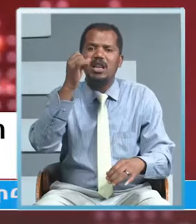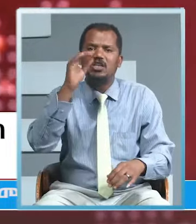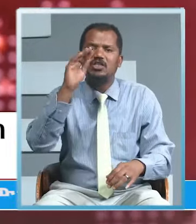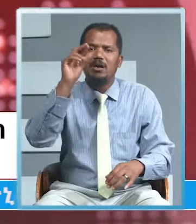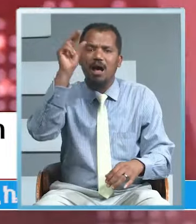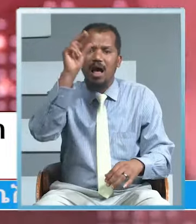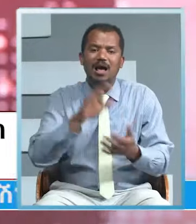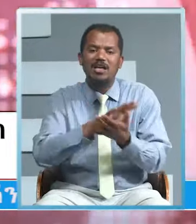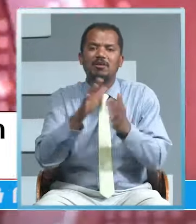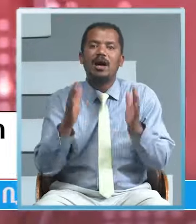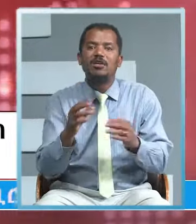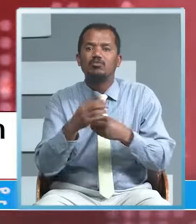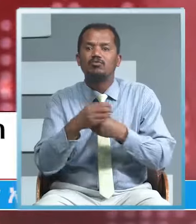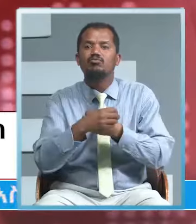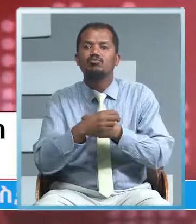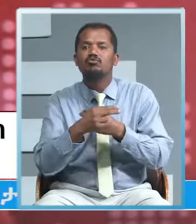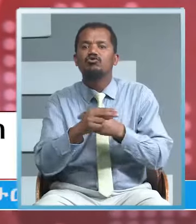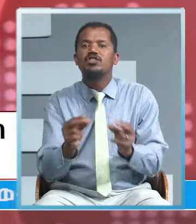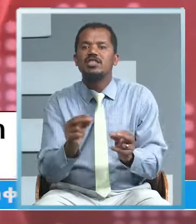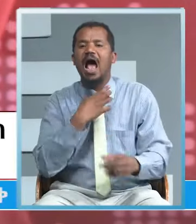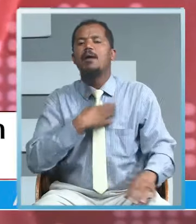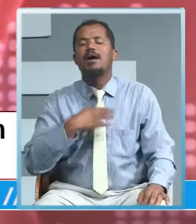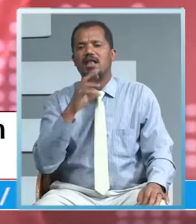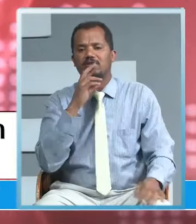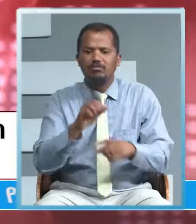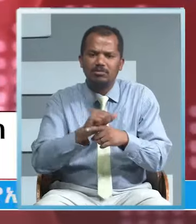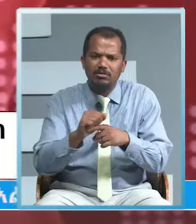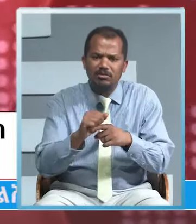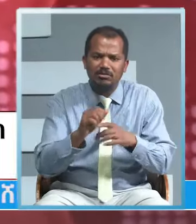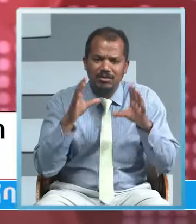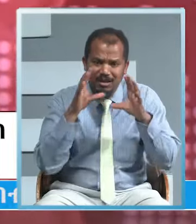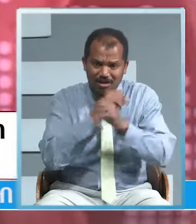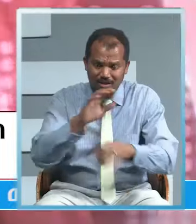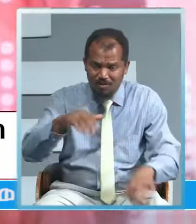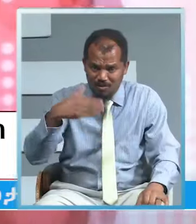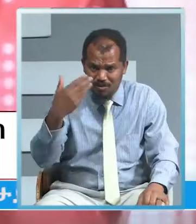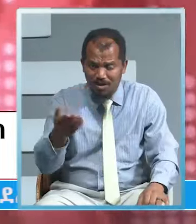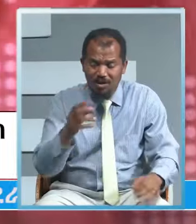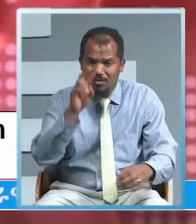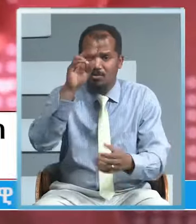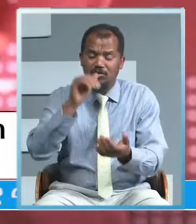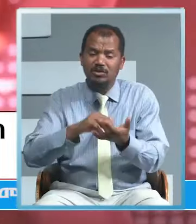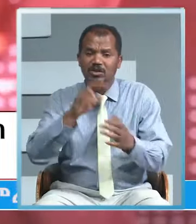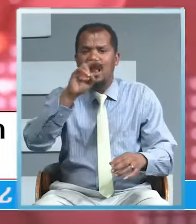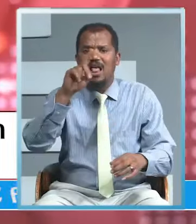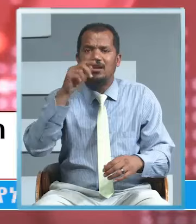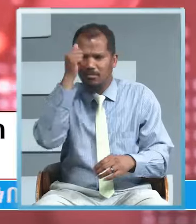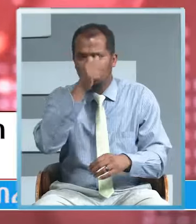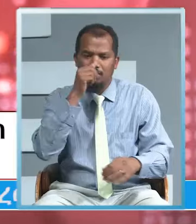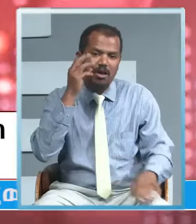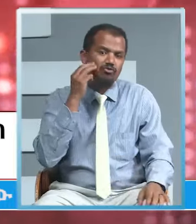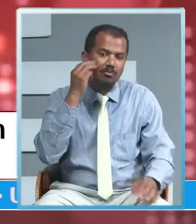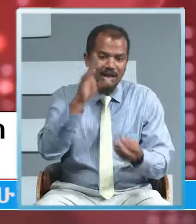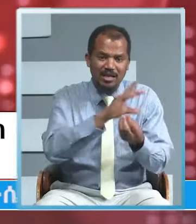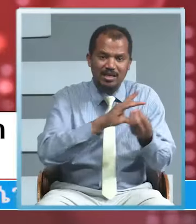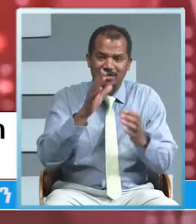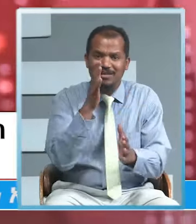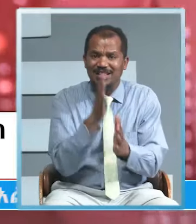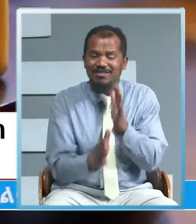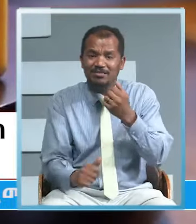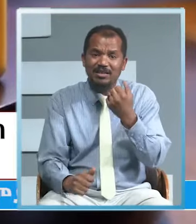የአልሸባብ አሸባሪ ቡድን አባላት ናቸው ያለ ሲሆን ለምምዳቸውን ካጠናቀቁ በኋላ በ2021 በኢትዮጵያ ሶማሌ ክልል